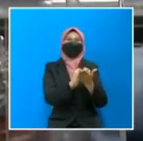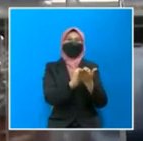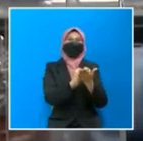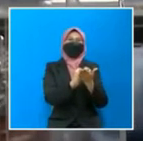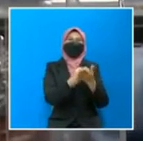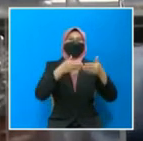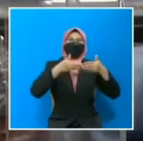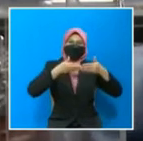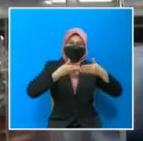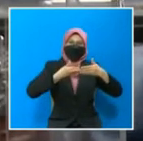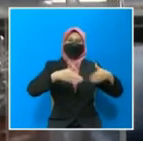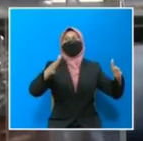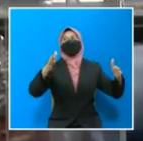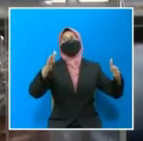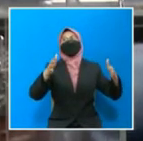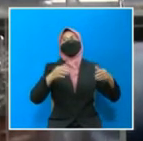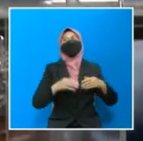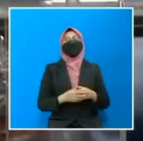semula.